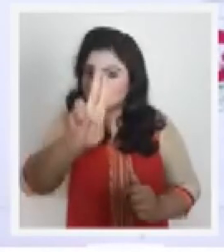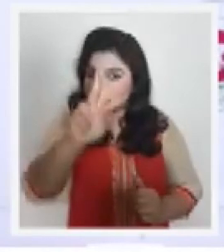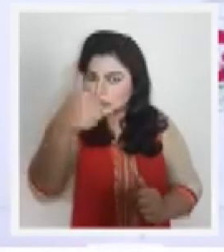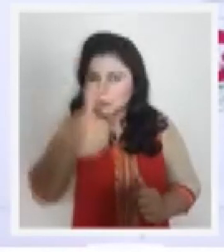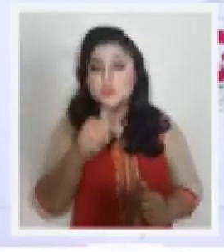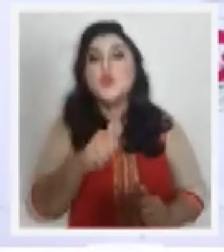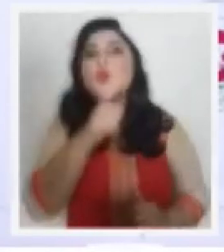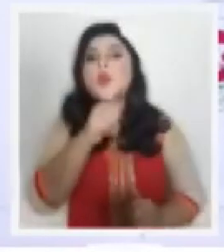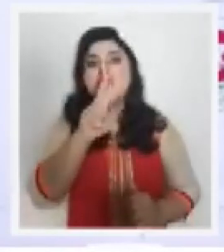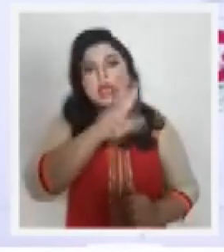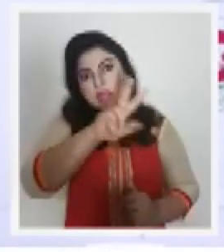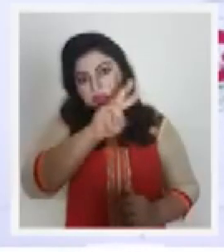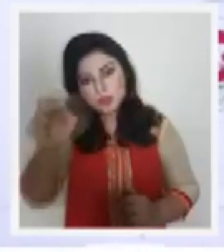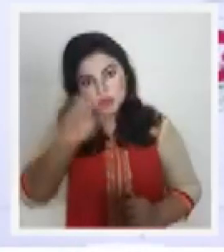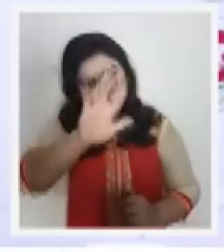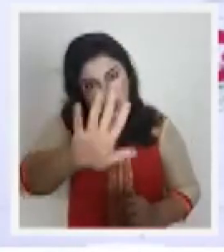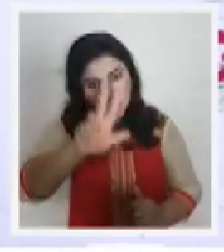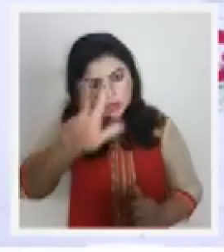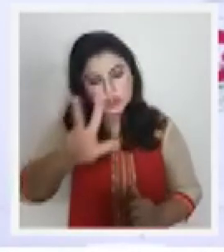চট্টগ্রাম বিভাগ 816 জন, রাজশাহী